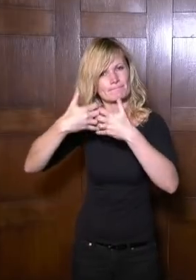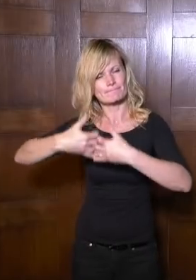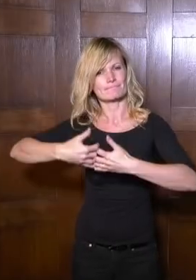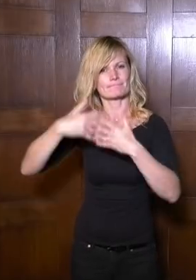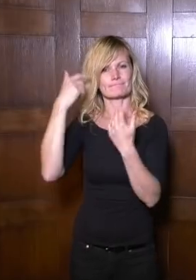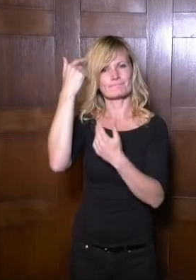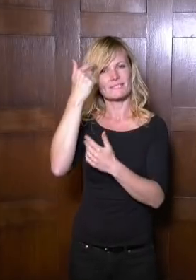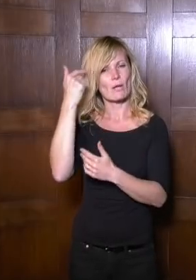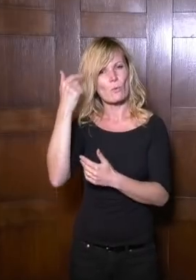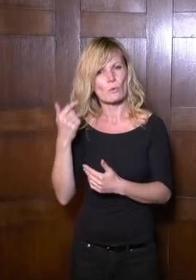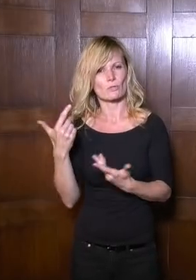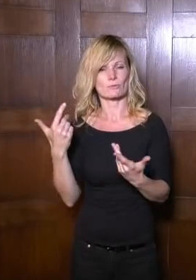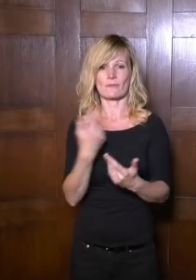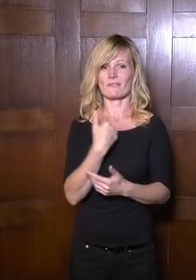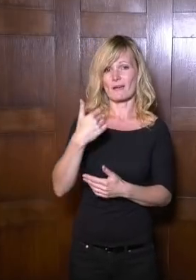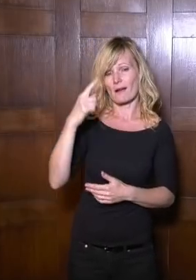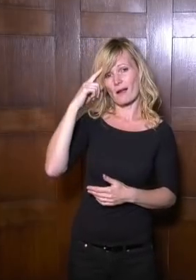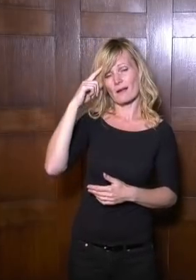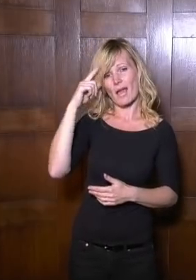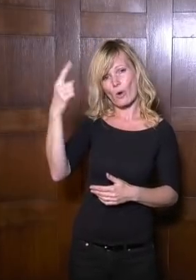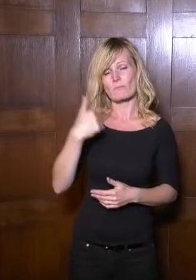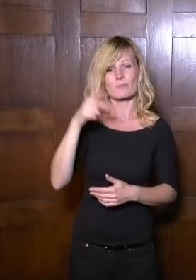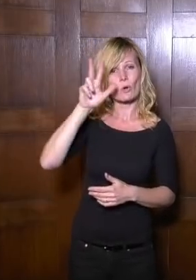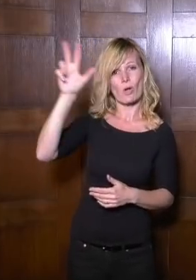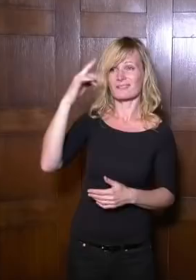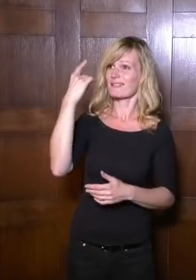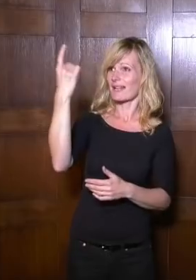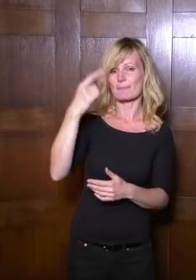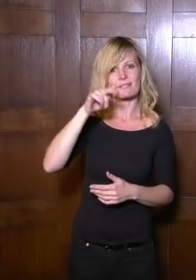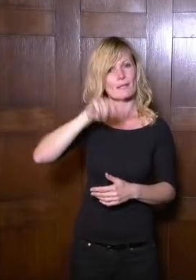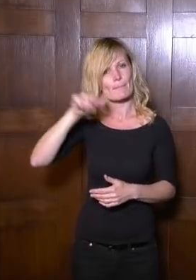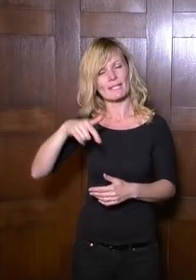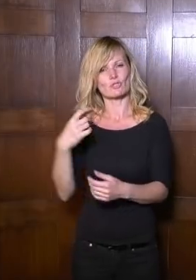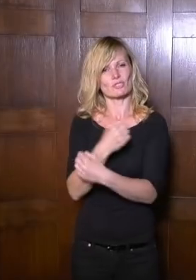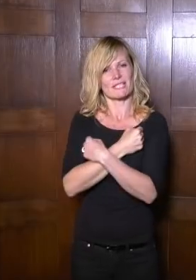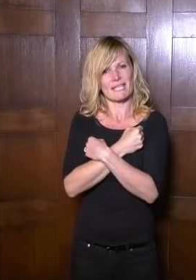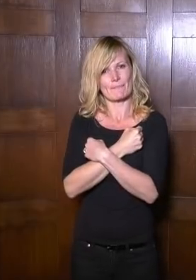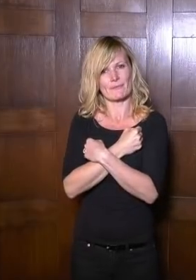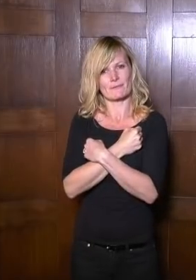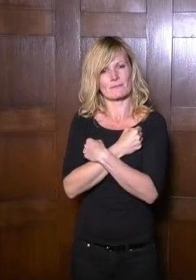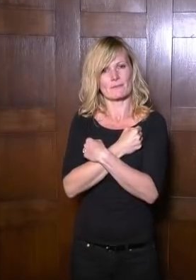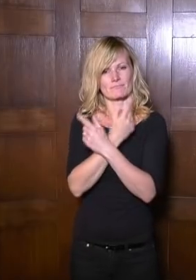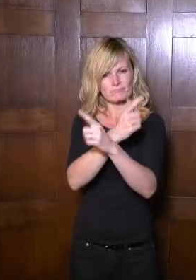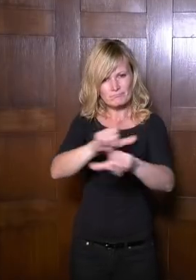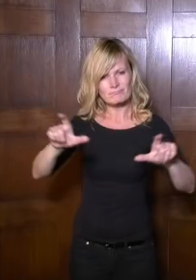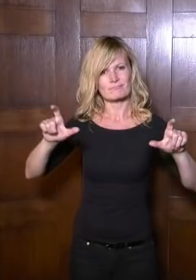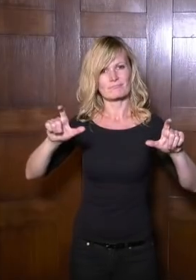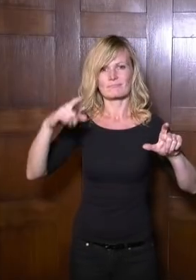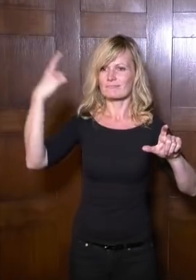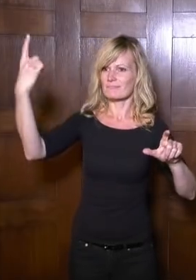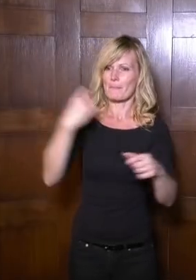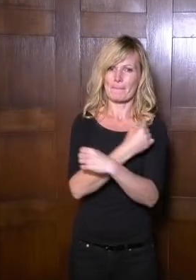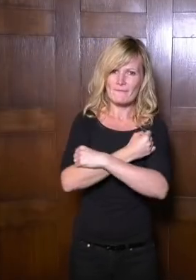Wir glauben ja an einen Gott, der Menschen liebt und zum Leben befreit. Was ist dann in dieser